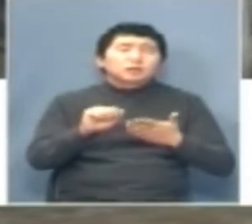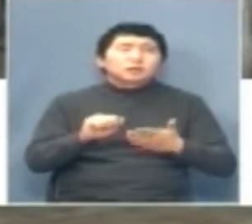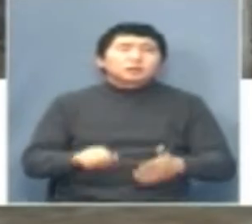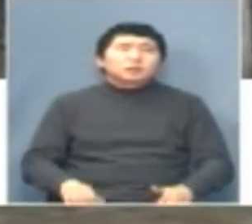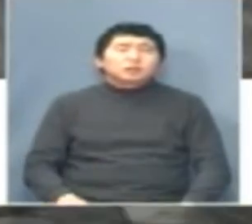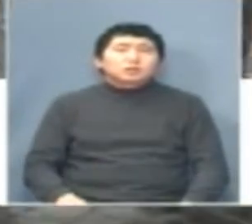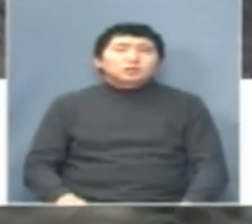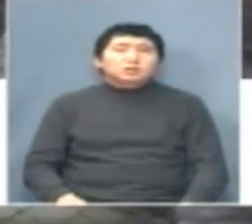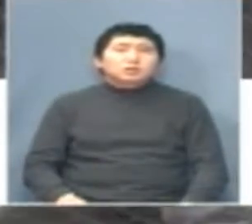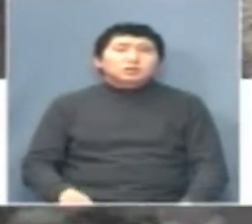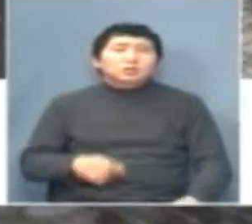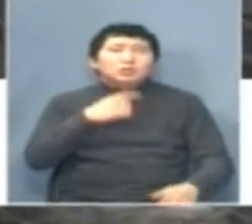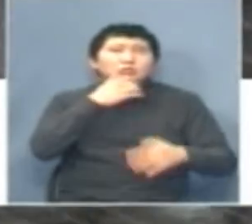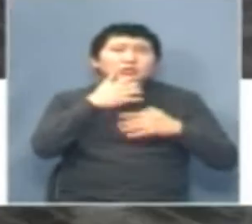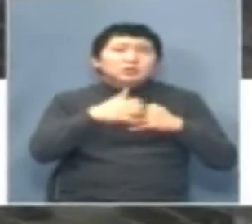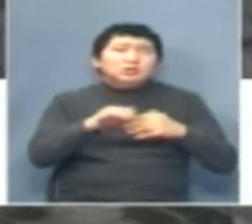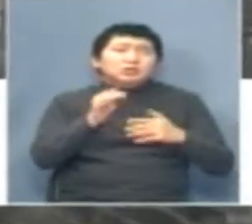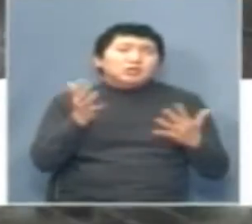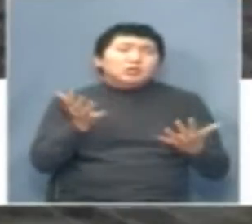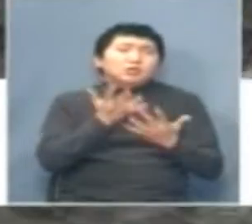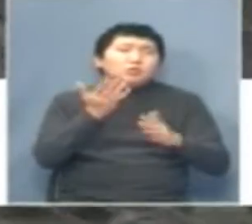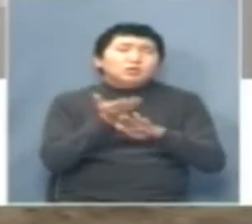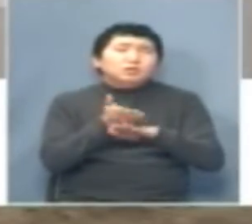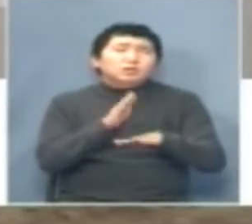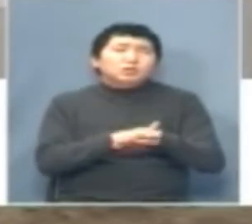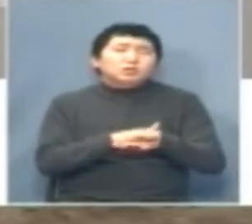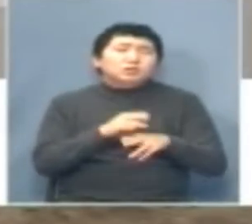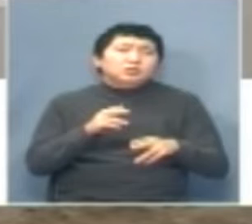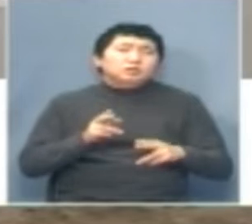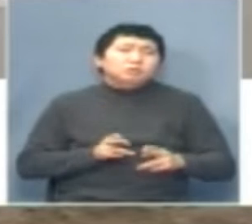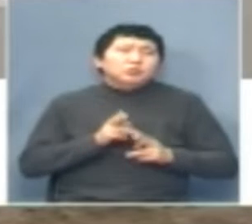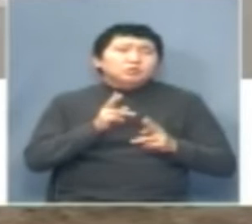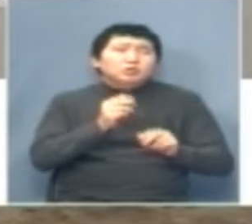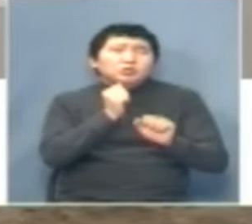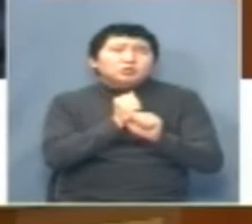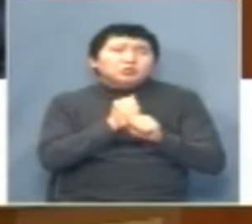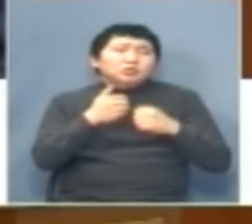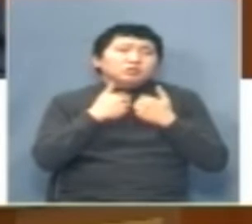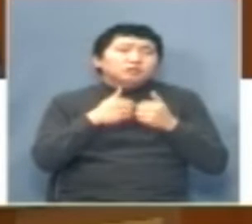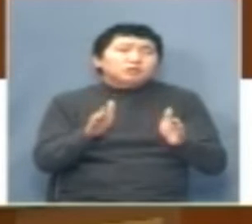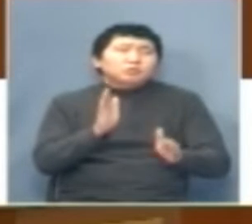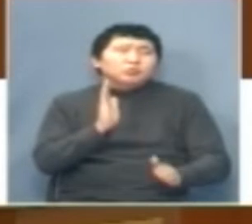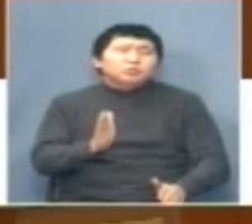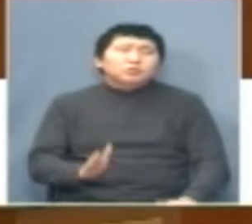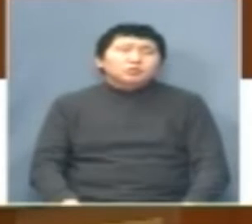қылмыс жасағандар кешірім алады. Ал кейбір аса ауыр қылмыстар үшін тек жаза мерзімін қысқарту көзделген. Жоба